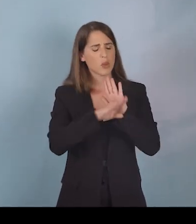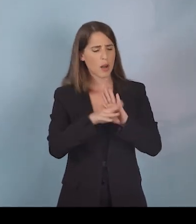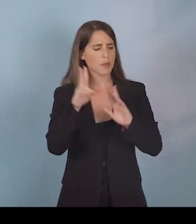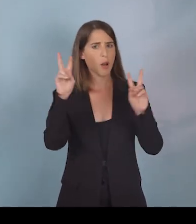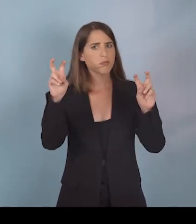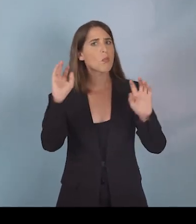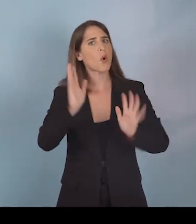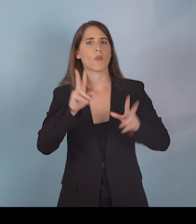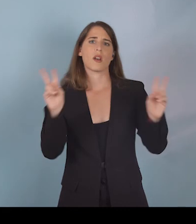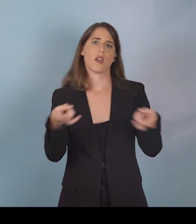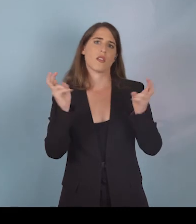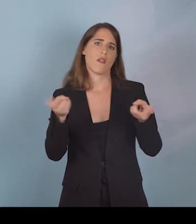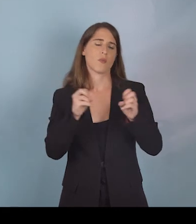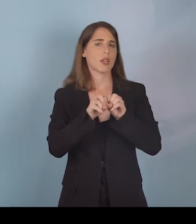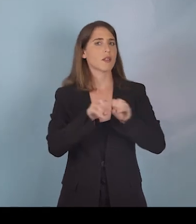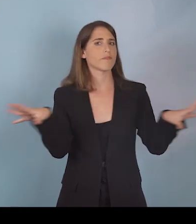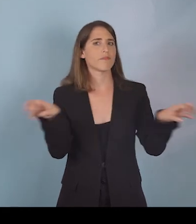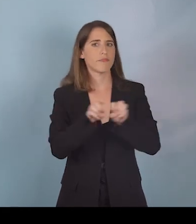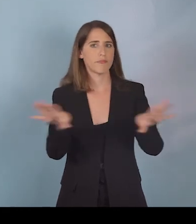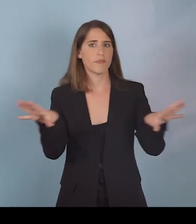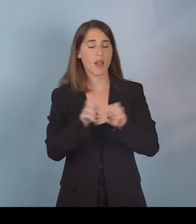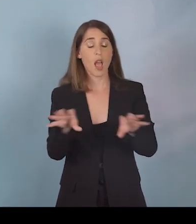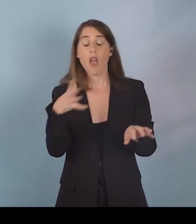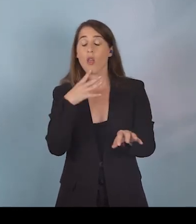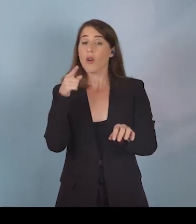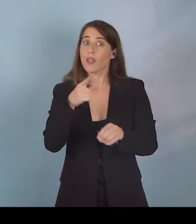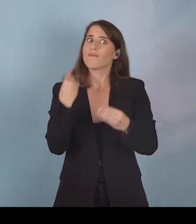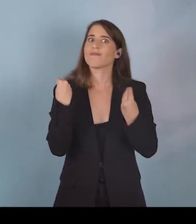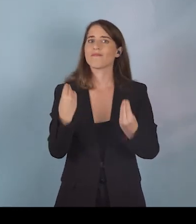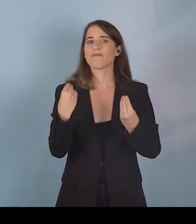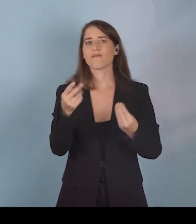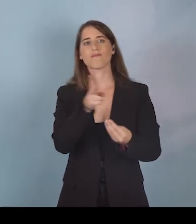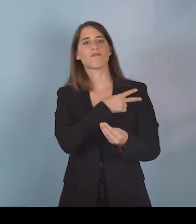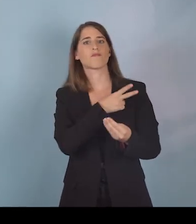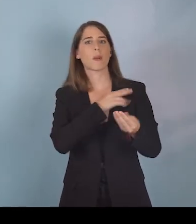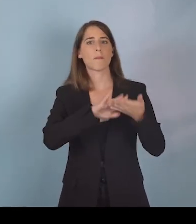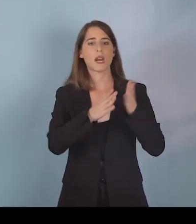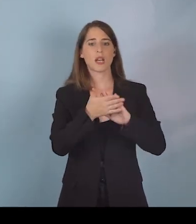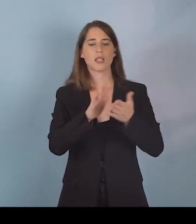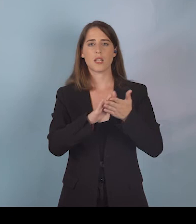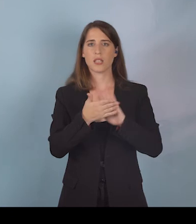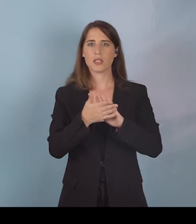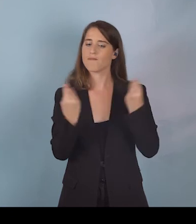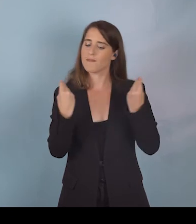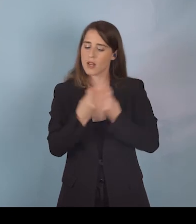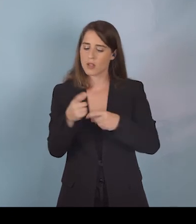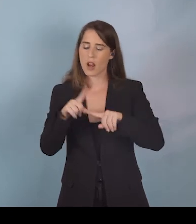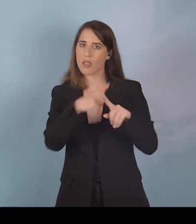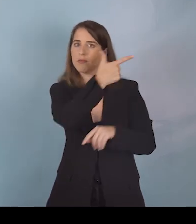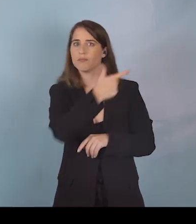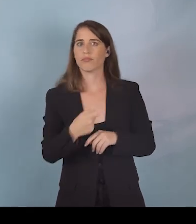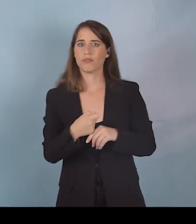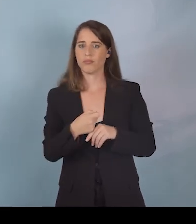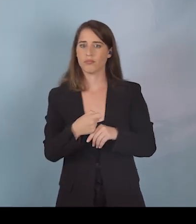Ένωσης. Αυτό λοιπόν θα ήταν, μπορούμε να τα βρούμε ποια είναι αυτά και να τα επικοινωνήσουμε,